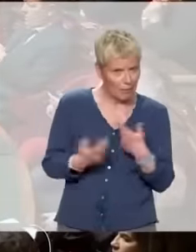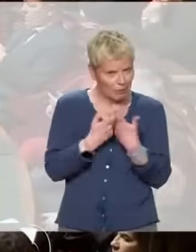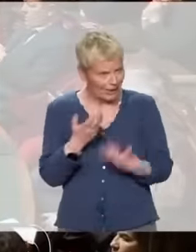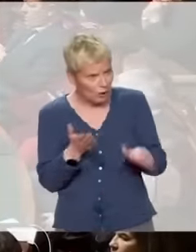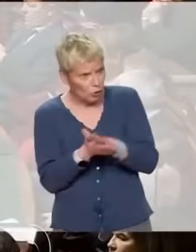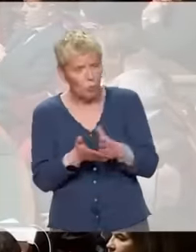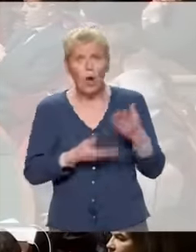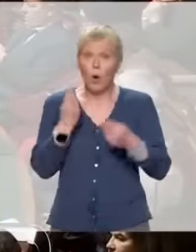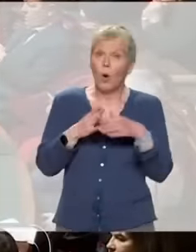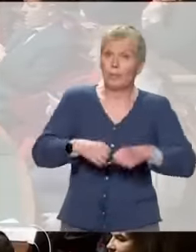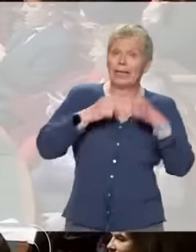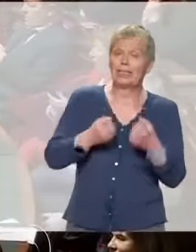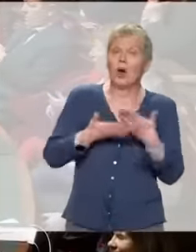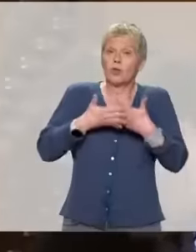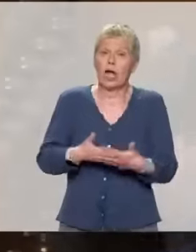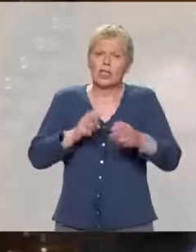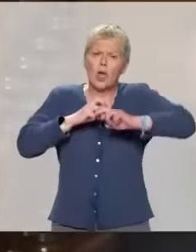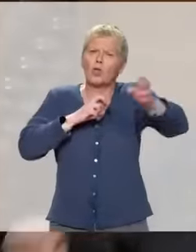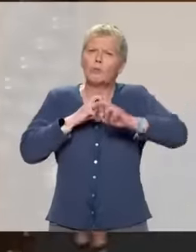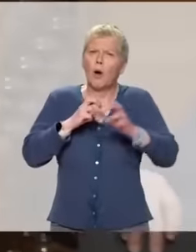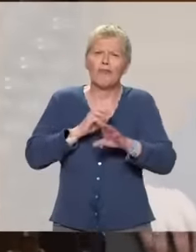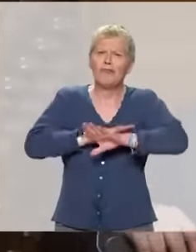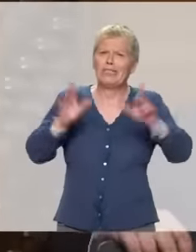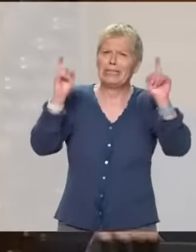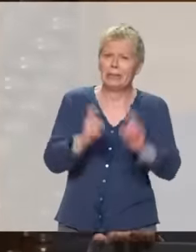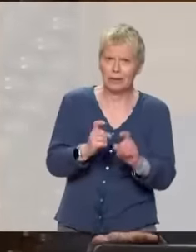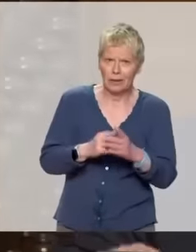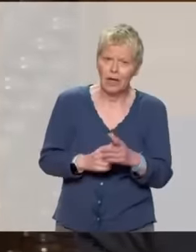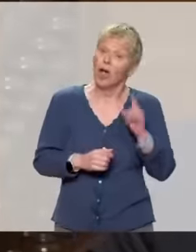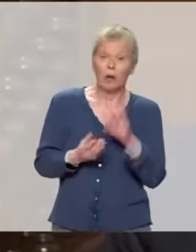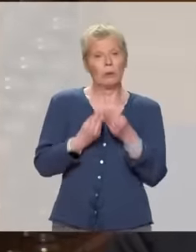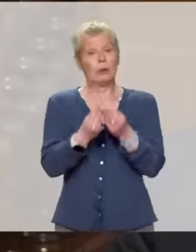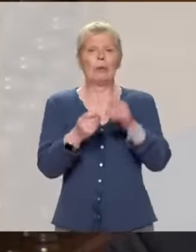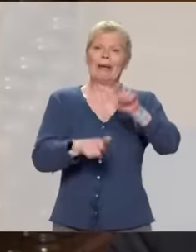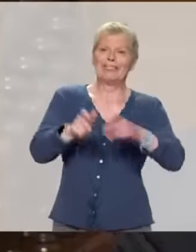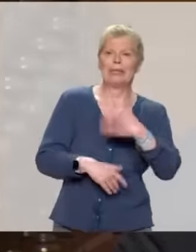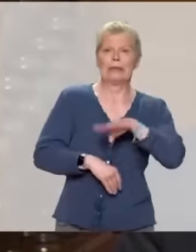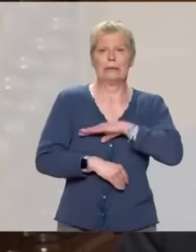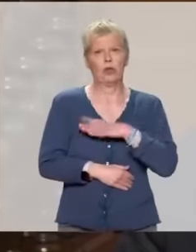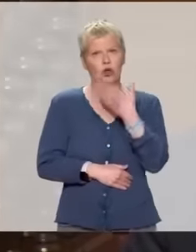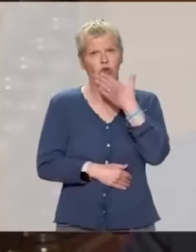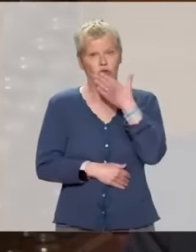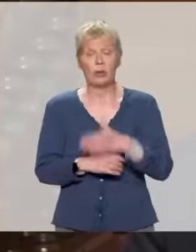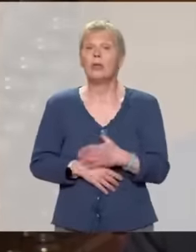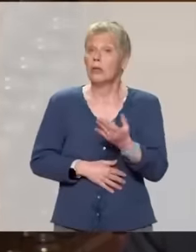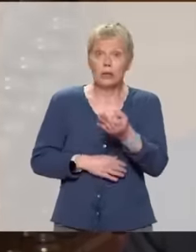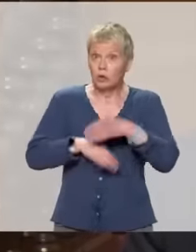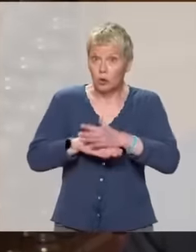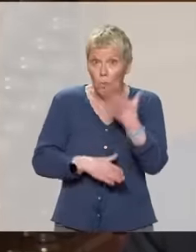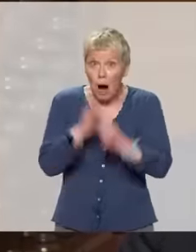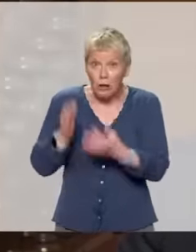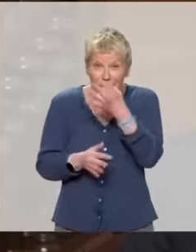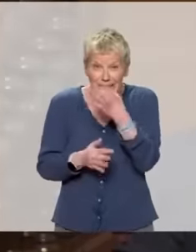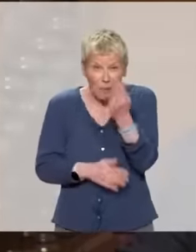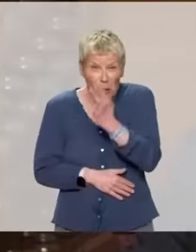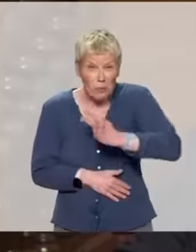la prise en charge du transport médical, soi-disant pour les responsabiliser. Mais les pénuries de médicaments se multiplient et